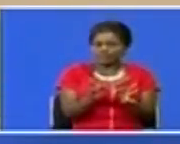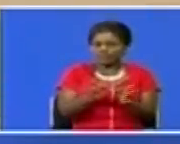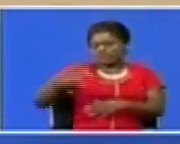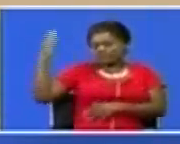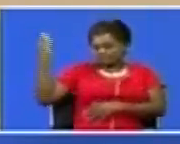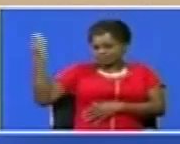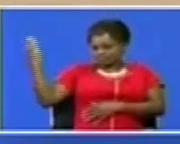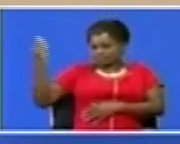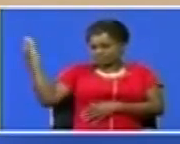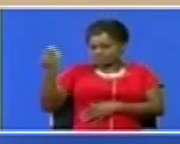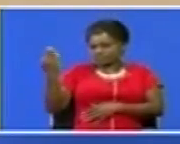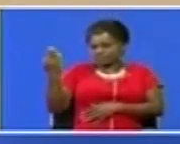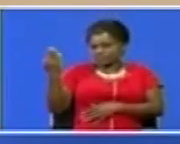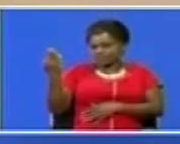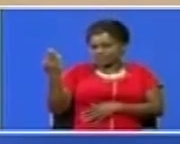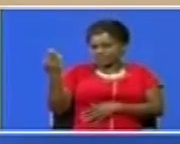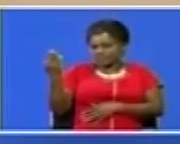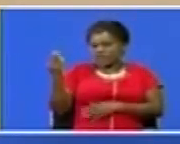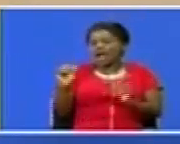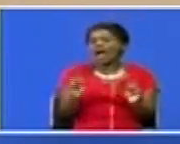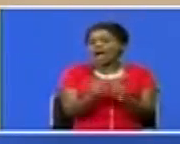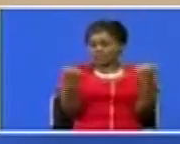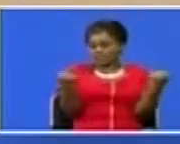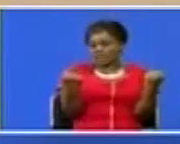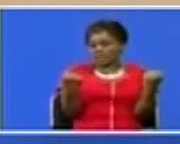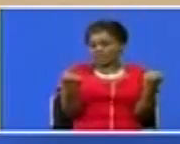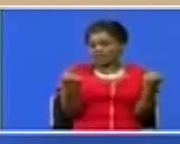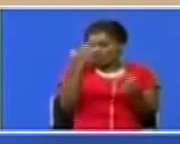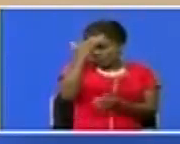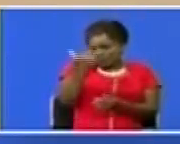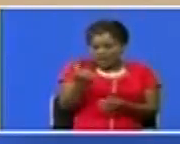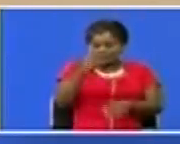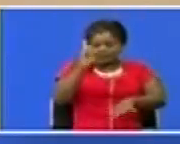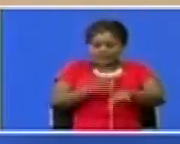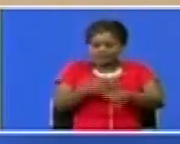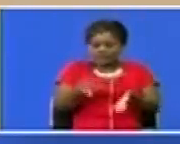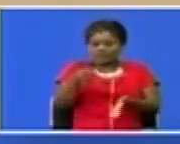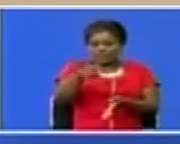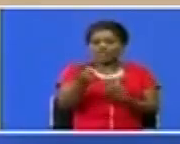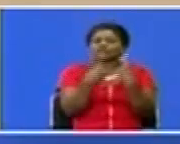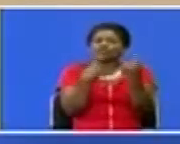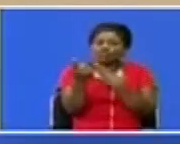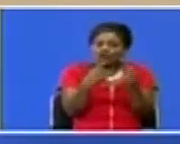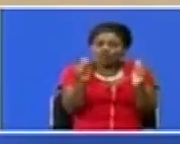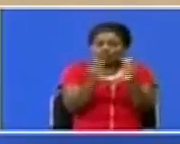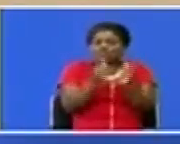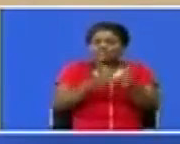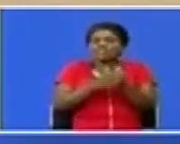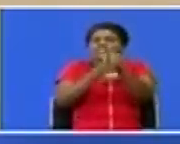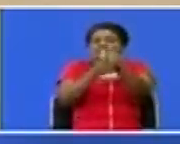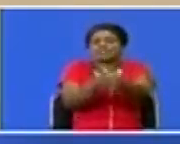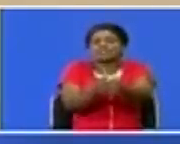hotuba hii ama kuhutubia huku kwa wanahabari Kiza Besigye atafanikiwa. Manake sasa hivi ninavyozungumza yuko ndani akiwa anazungumza na kiongozi